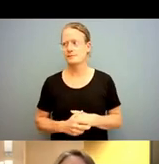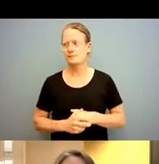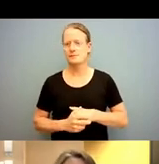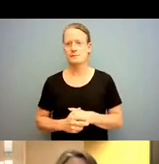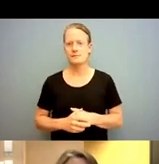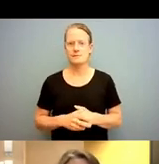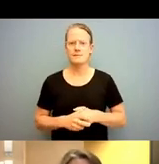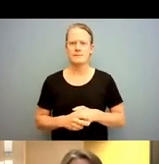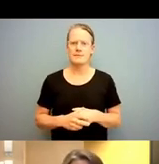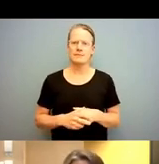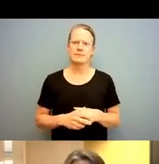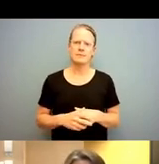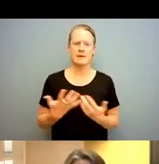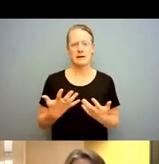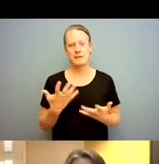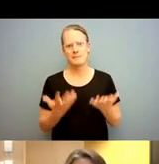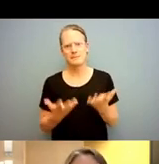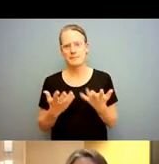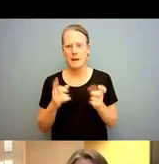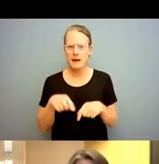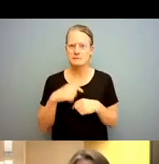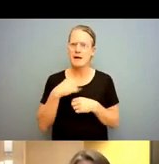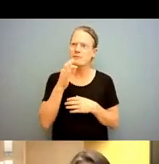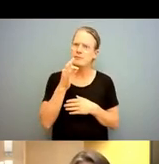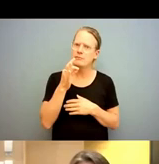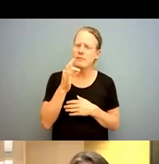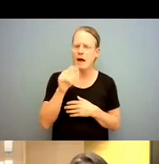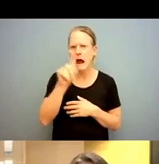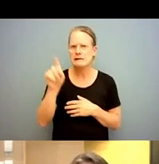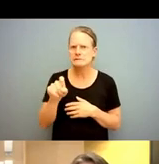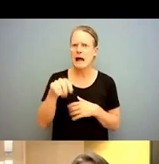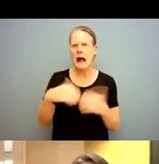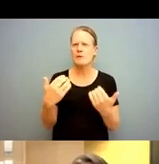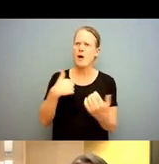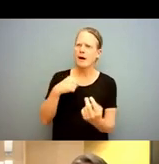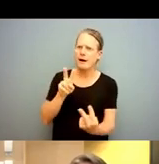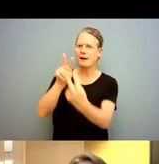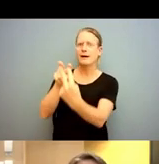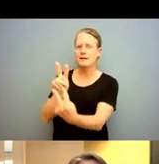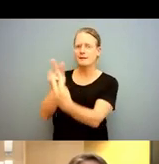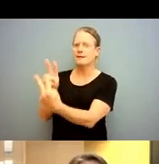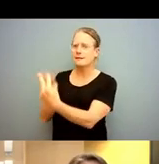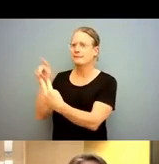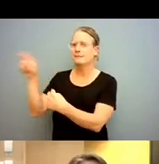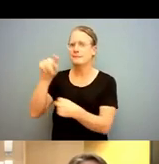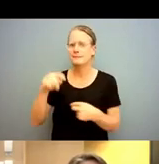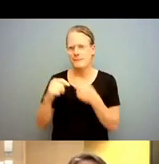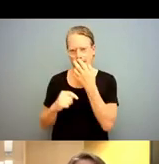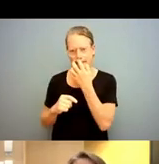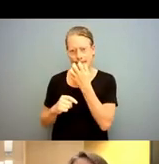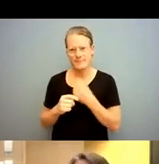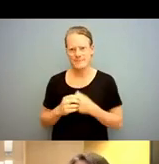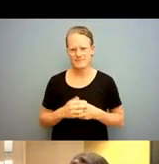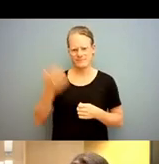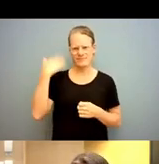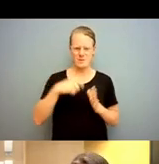muistopuehtse tivsärät. Ja vähkillä kaunomis. Tehalaslamai kulahallan